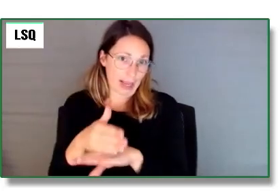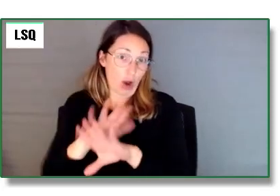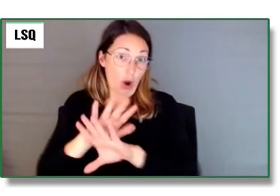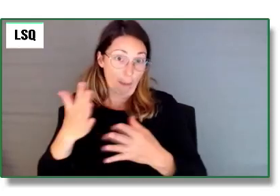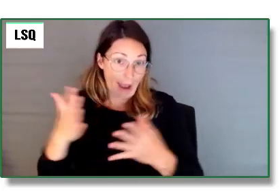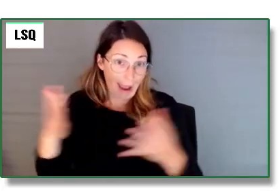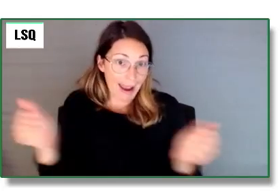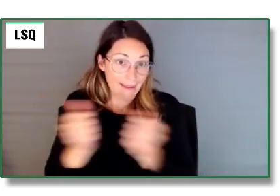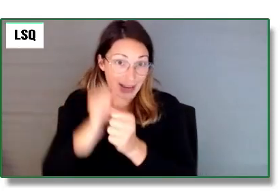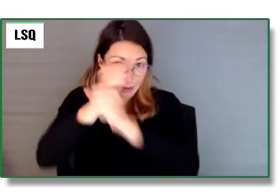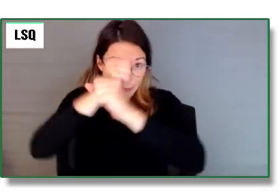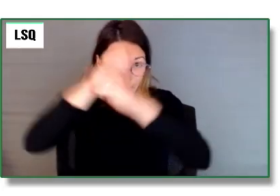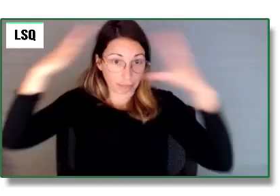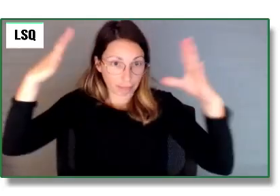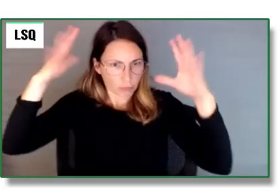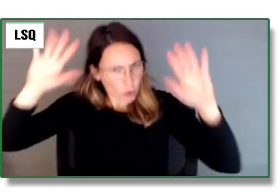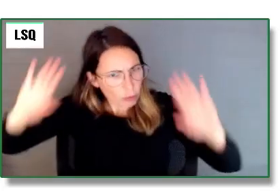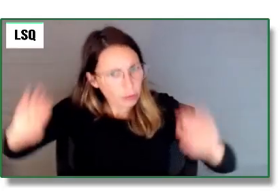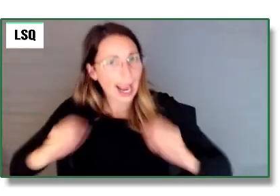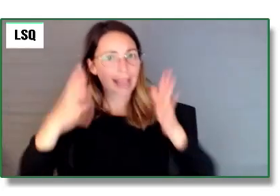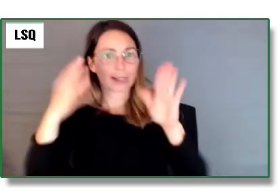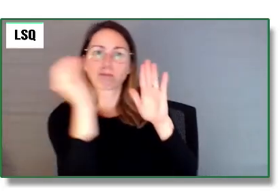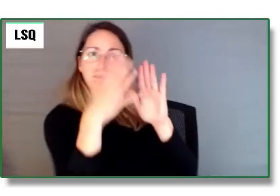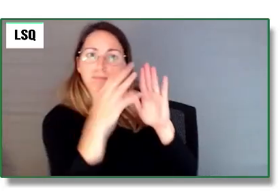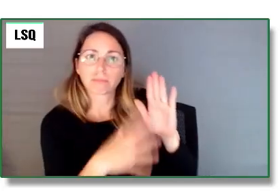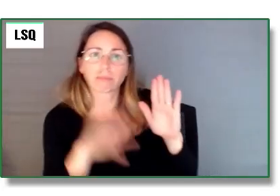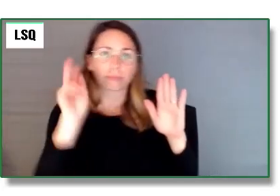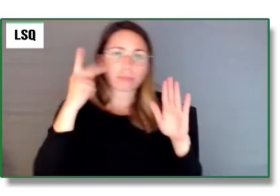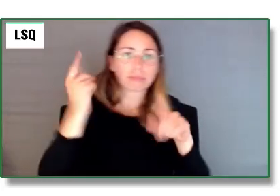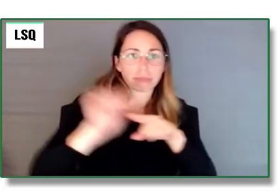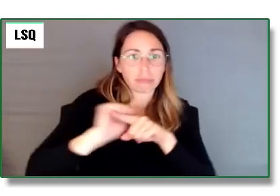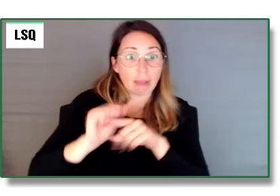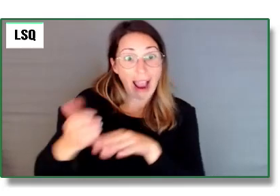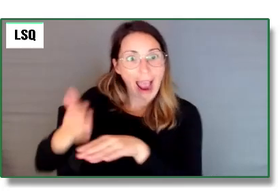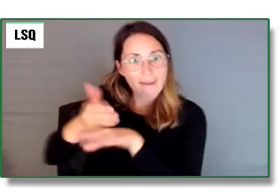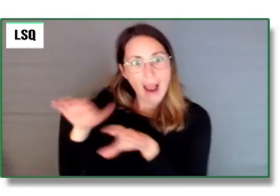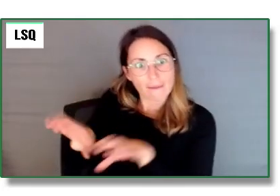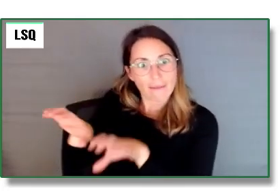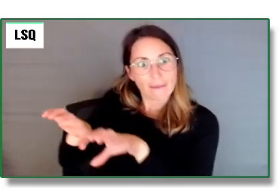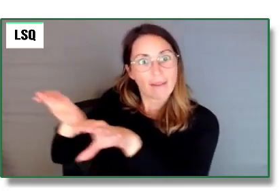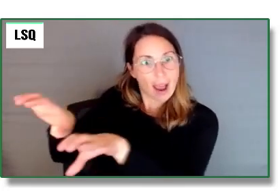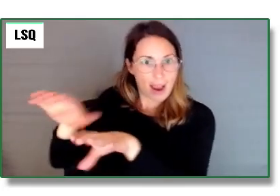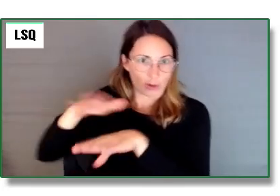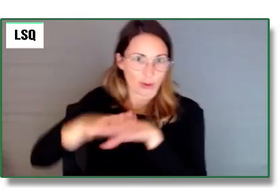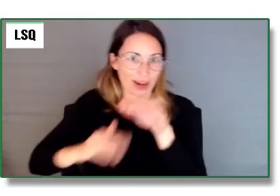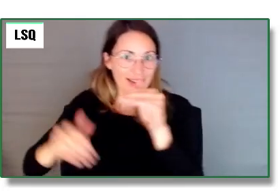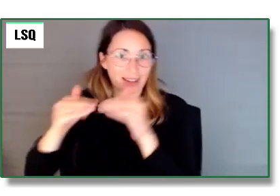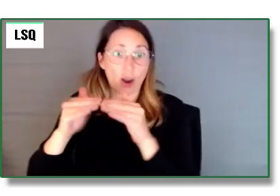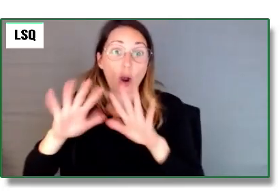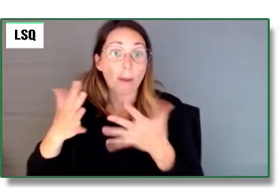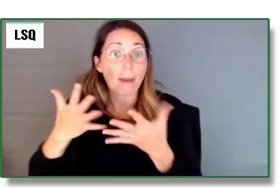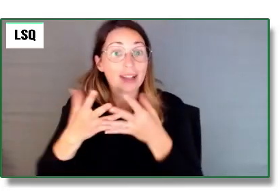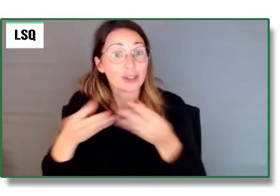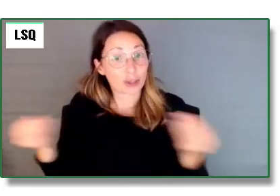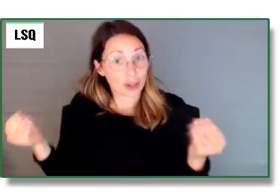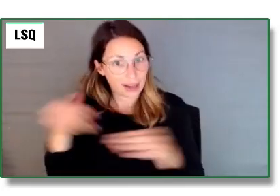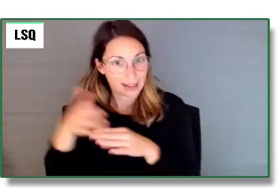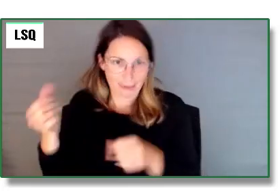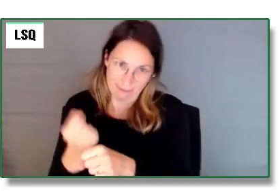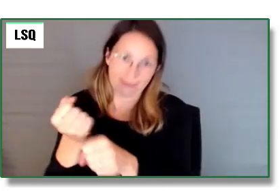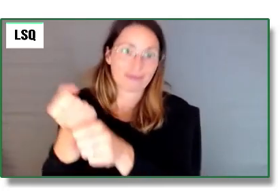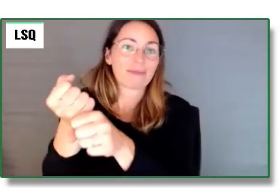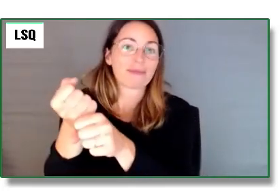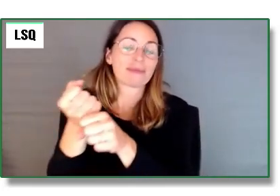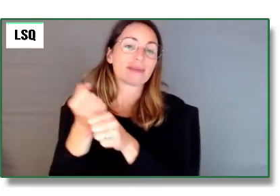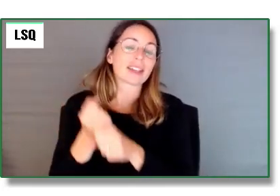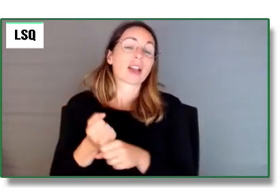s'efforcent de manière proactive de favoriser l'inclusion en mettant en œuvre des solutions d'accessibilité. Enfin, une organisation de niveau 4 vise